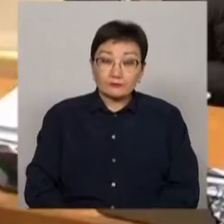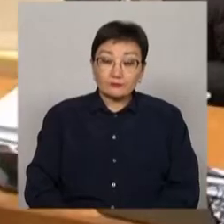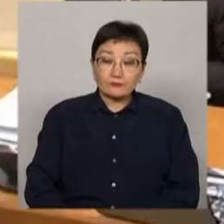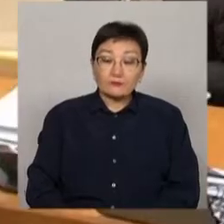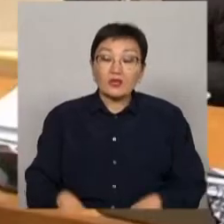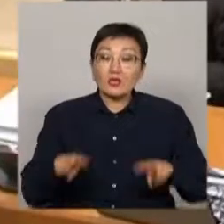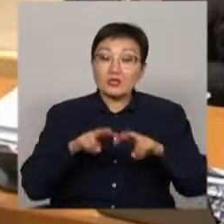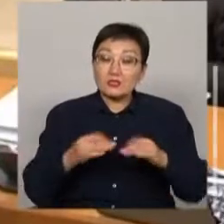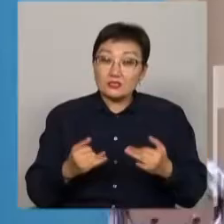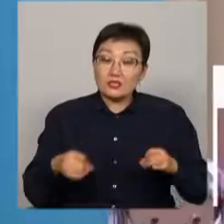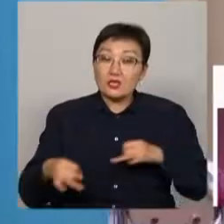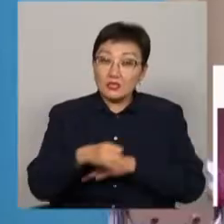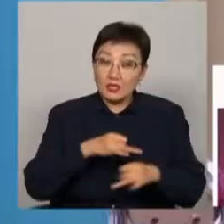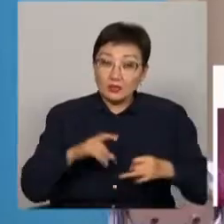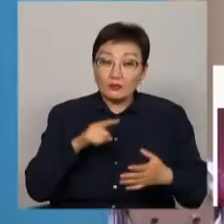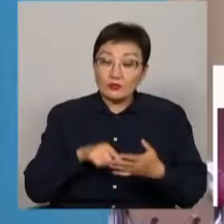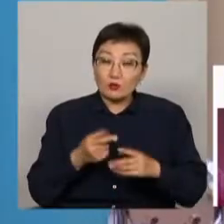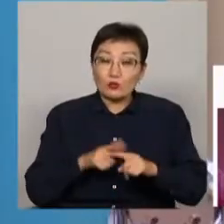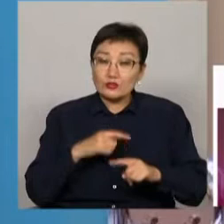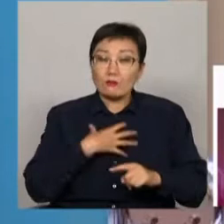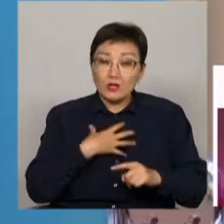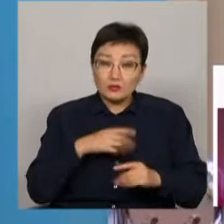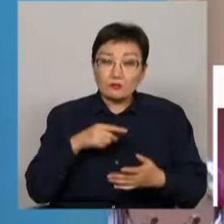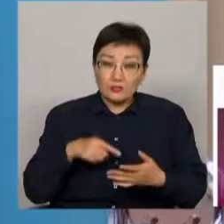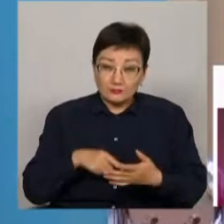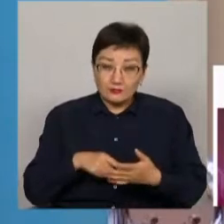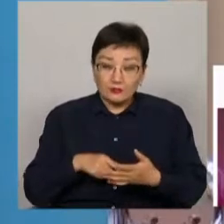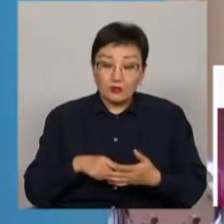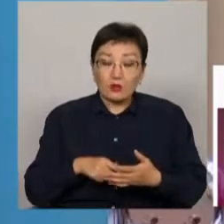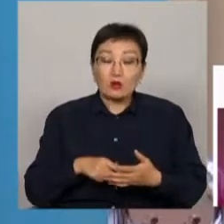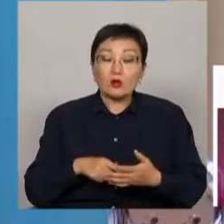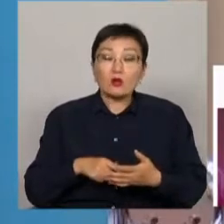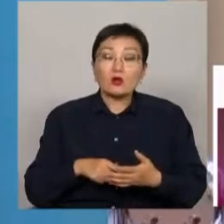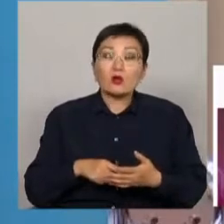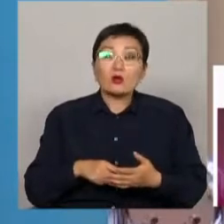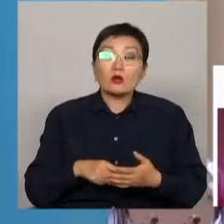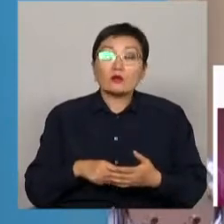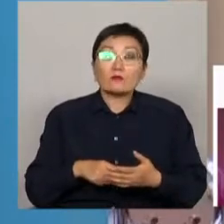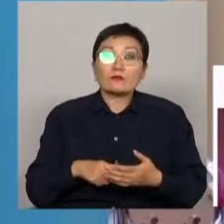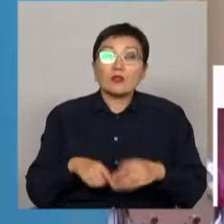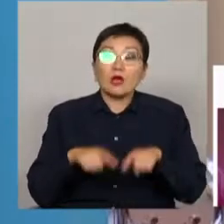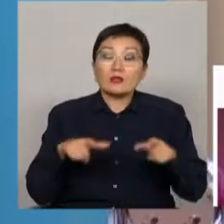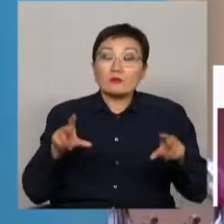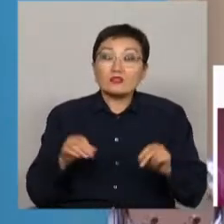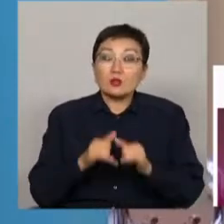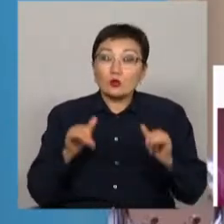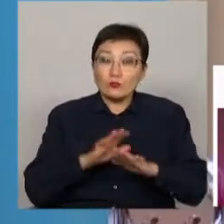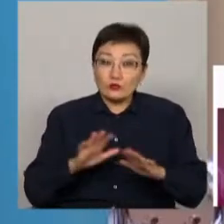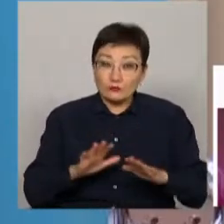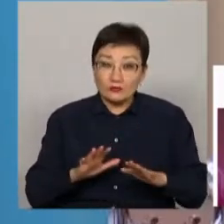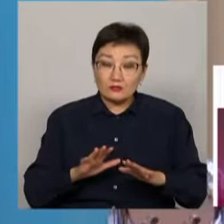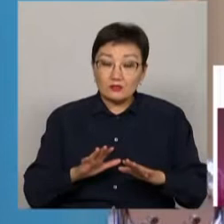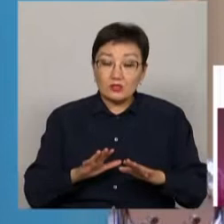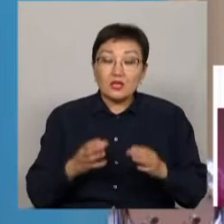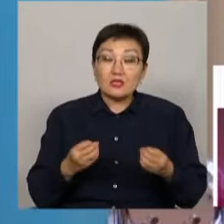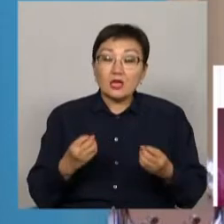Талқылап жатқан мәселе өте өзекті мәселе. Бұл әлгі жаңа бекең айтқандай қойшыны көбейту емес. Шын айтса, бұл